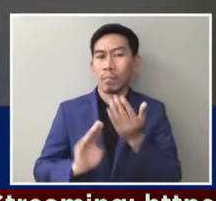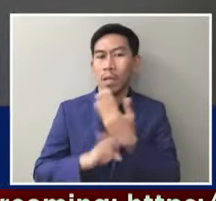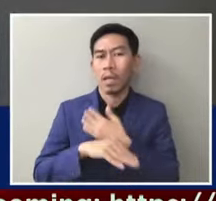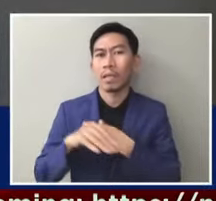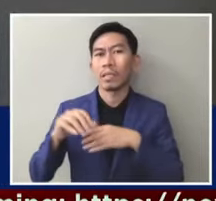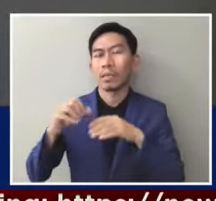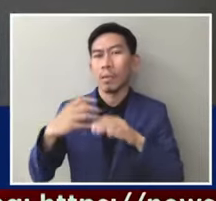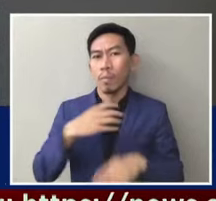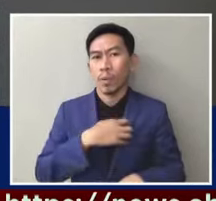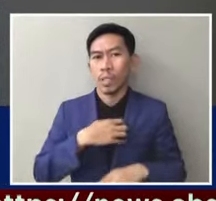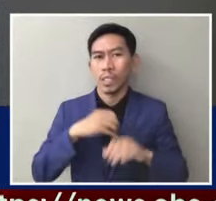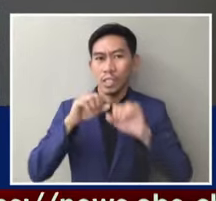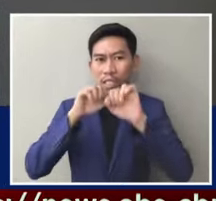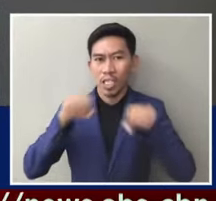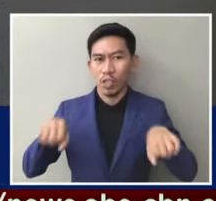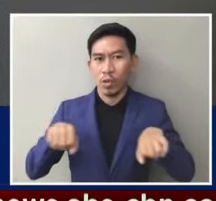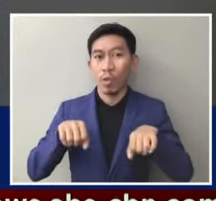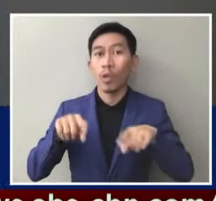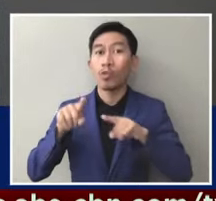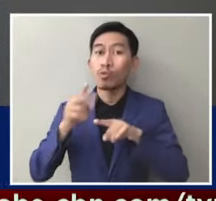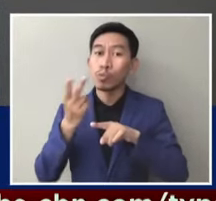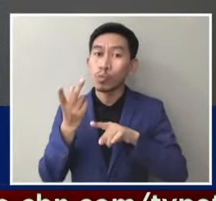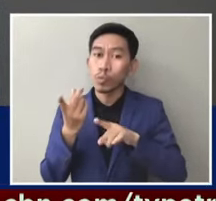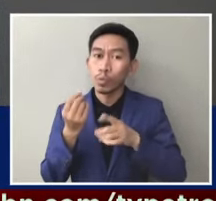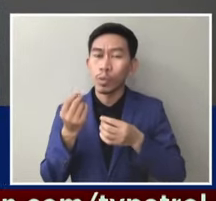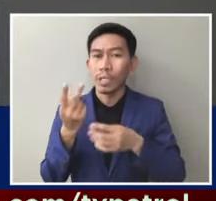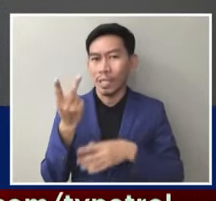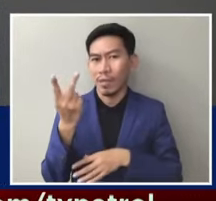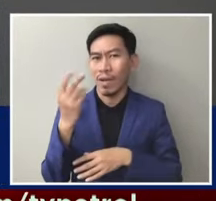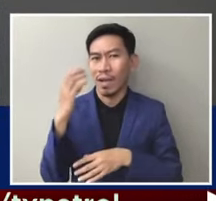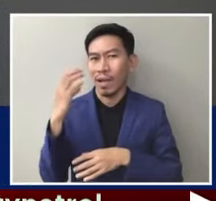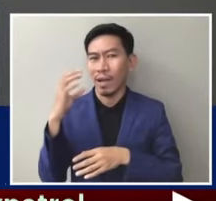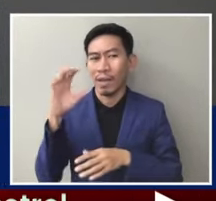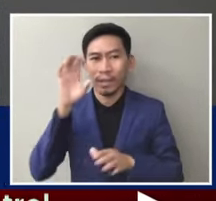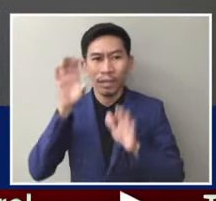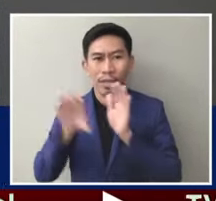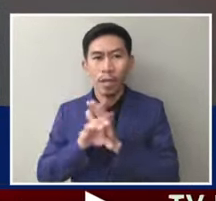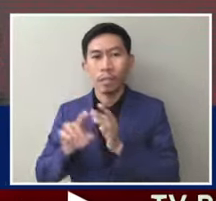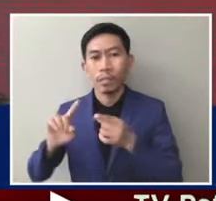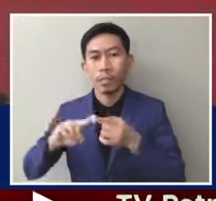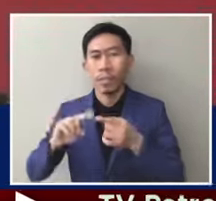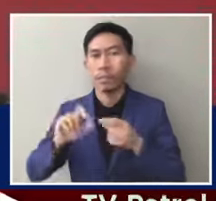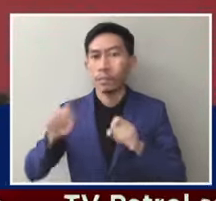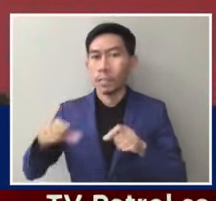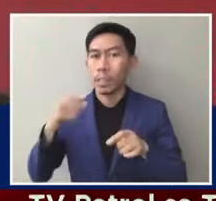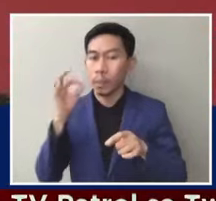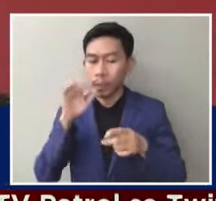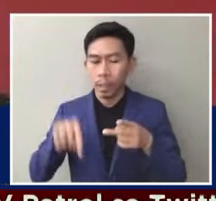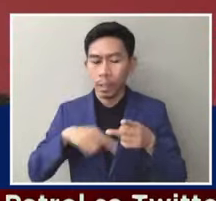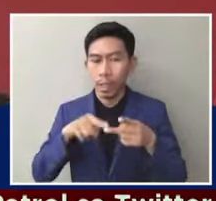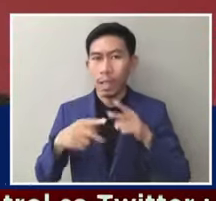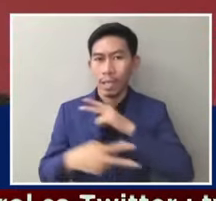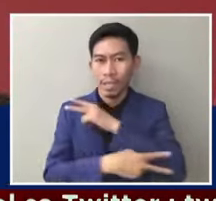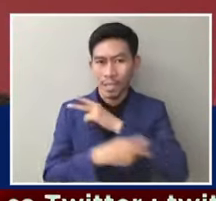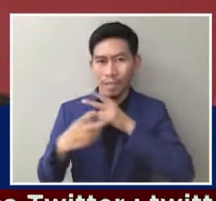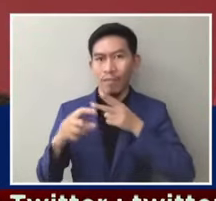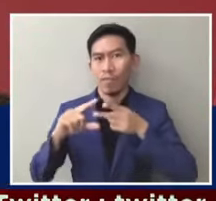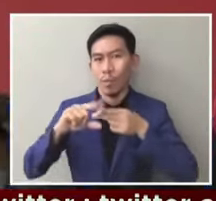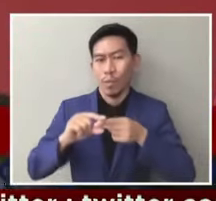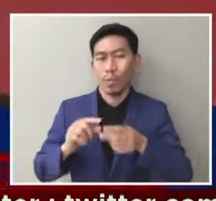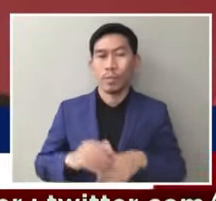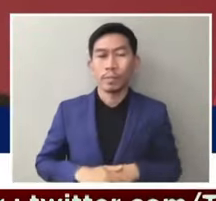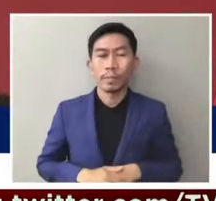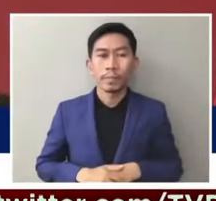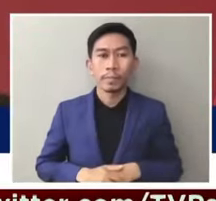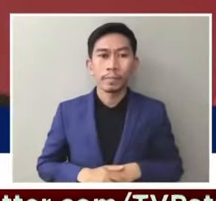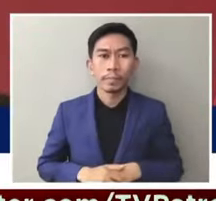kanyang larawan. Ang isa sa kasong pagbebenta ng ilegal na droga at ang isa naman ay kasong theft. Nag-hit siya, nakakita